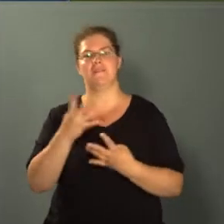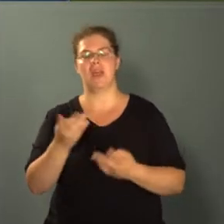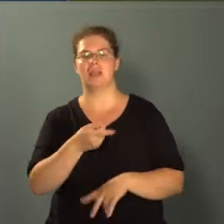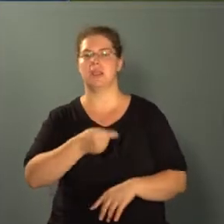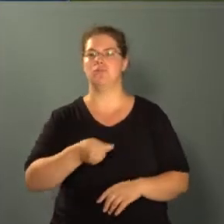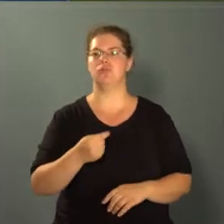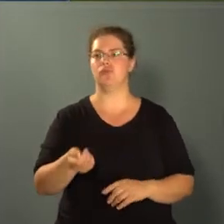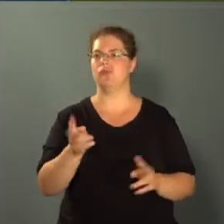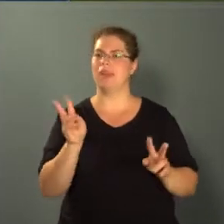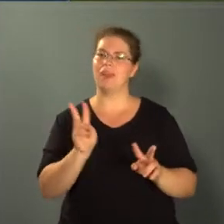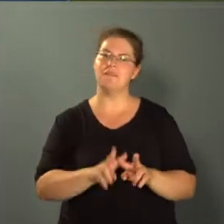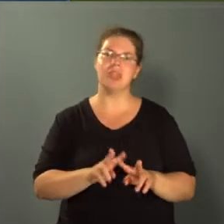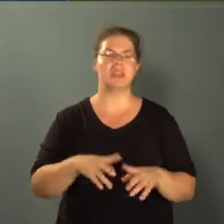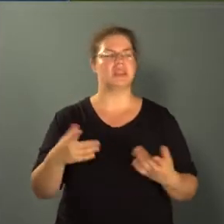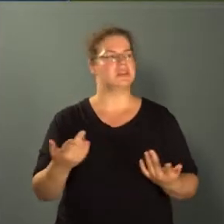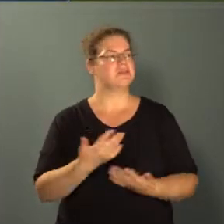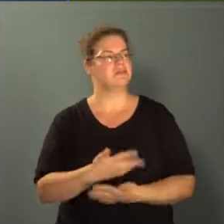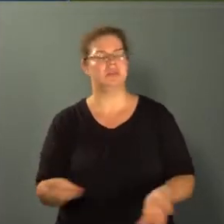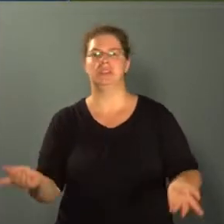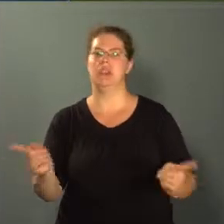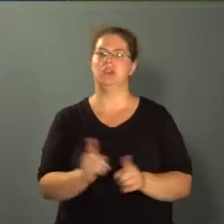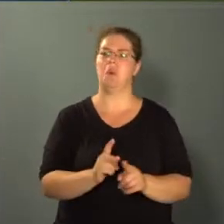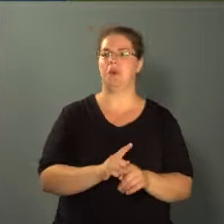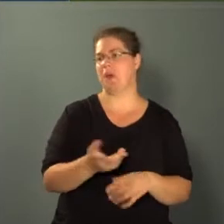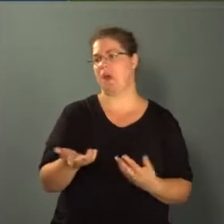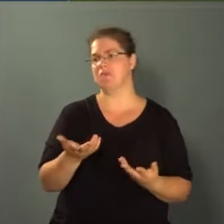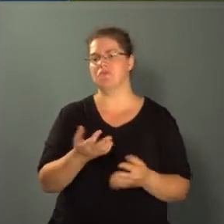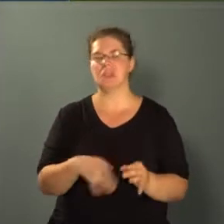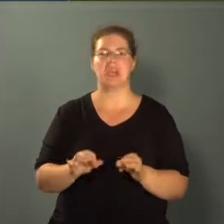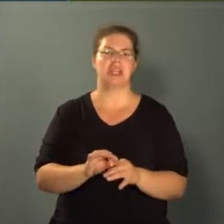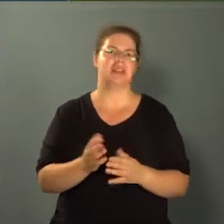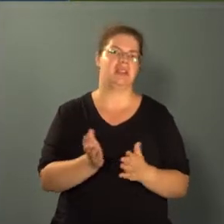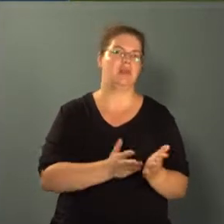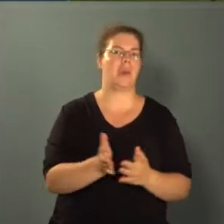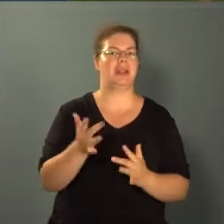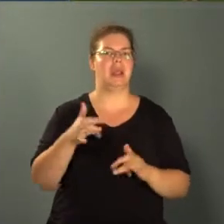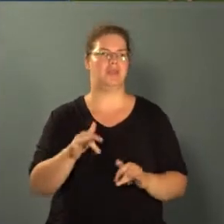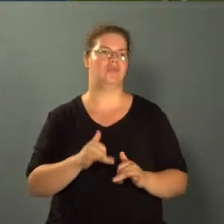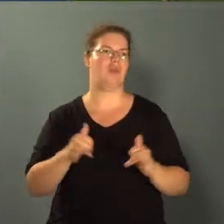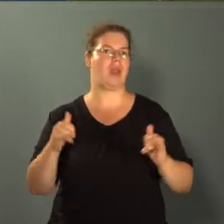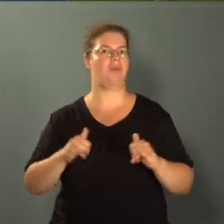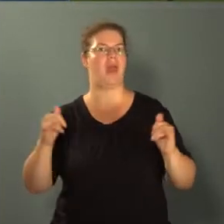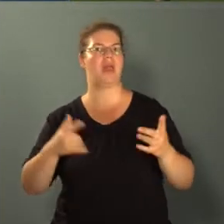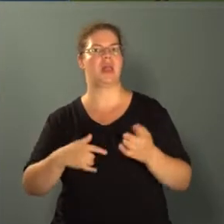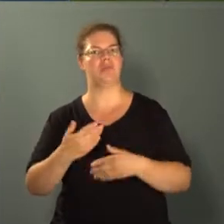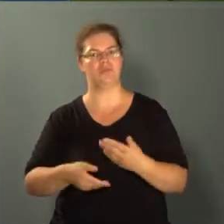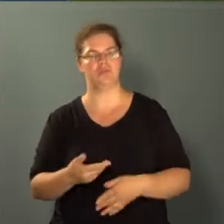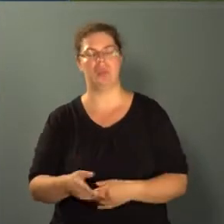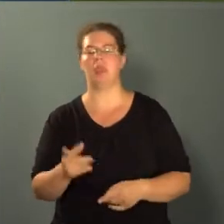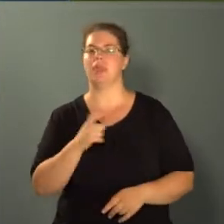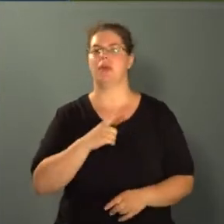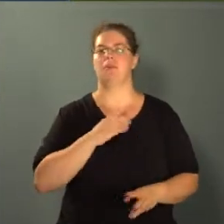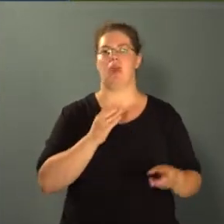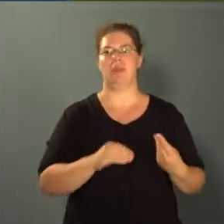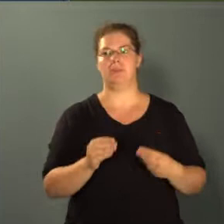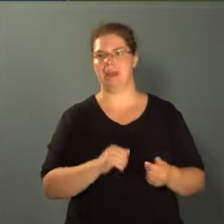WC, minden olyan kiegészítő és kiszolgáló helyiséget fejlesztünk és fejlesztünk folyamatosan, hogy nem csak